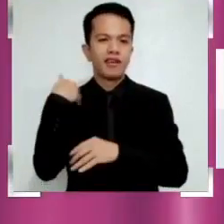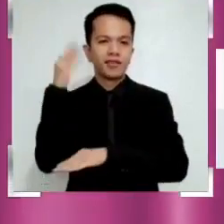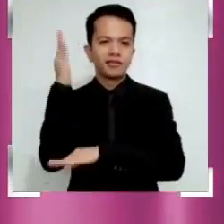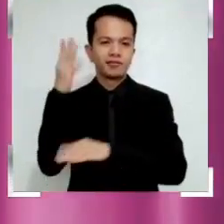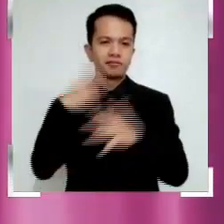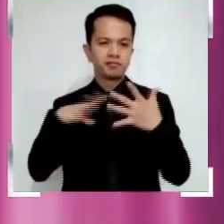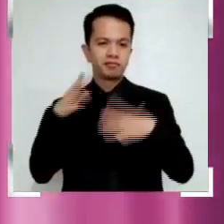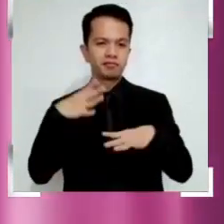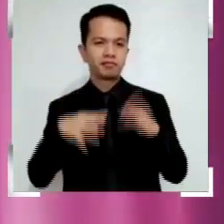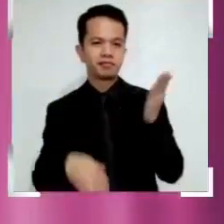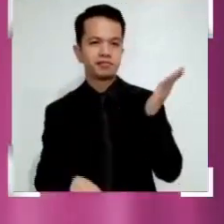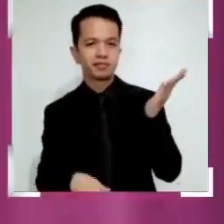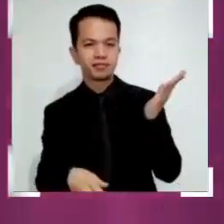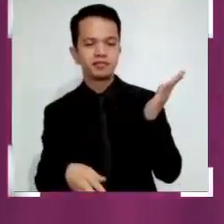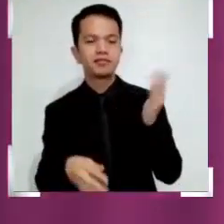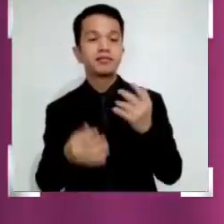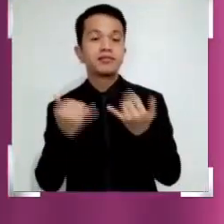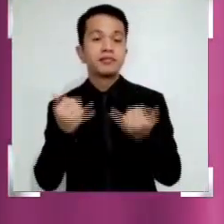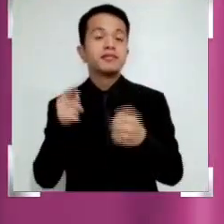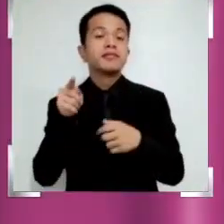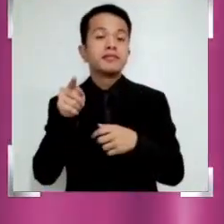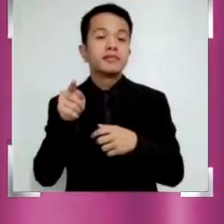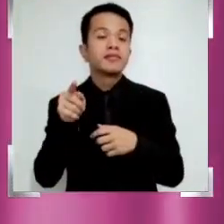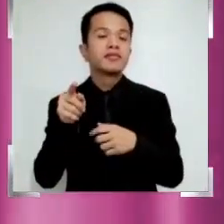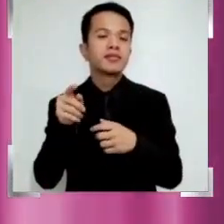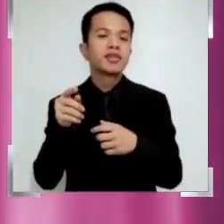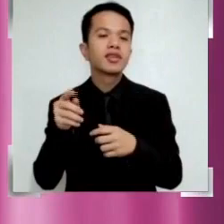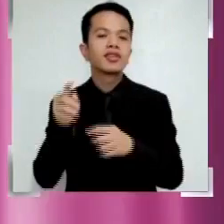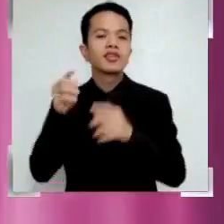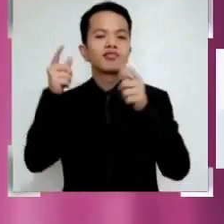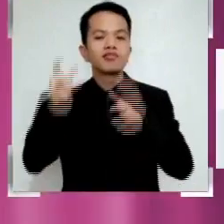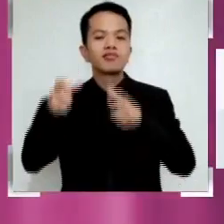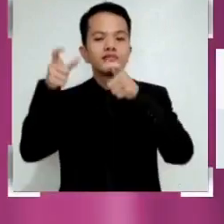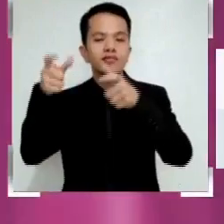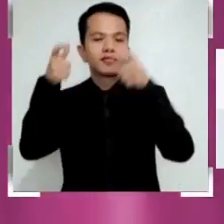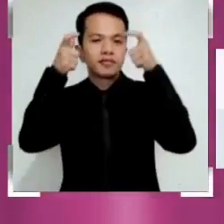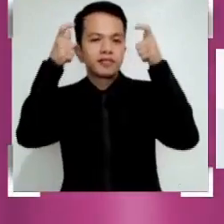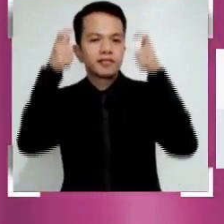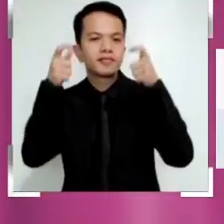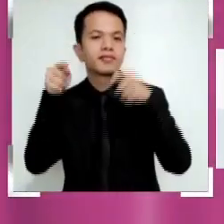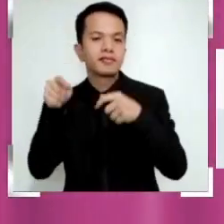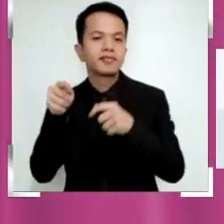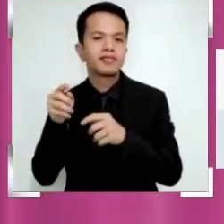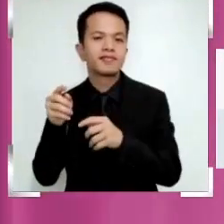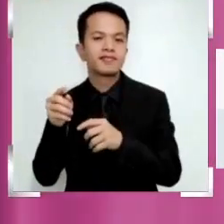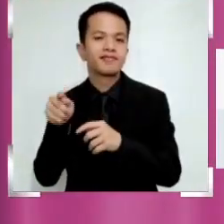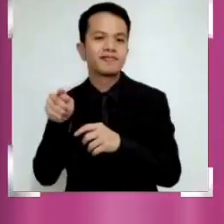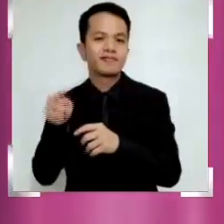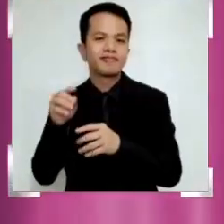Kinoronahan naman bilang Miss International 2023 si Andrea Rubio ng Venezuela.